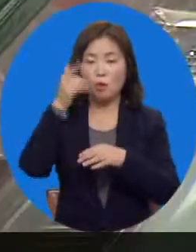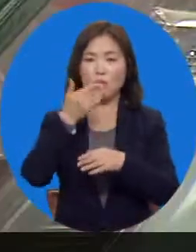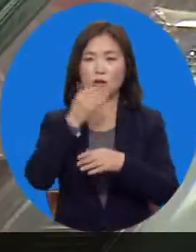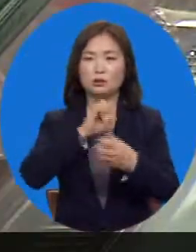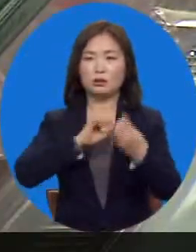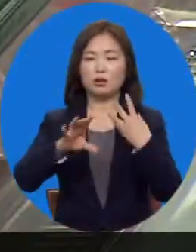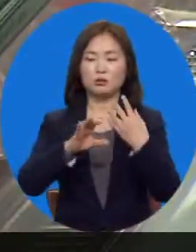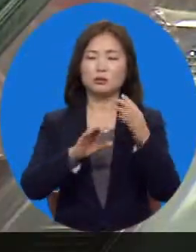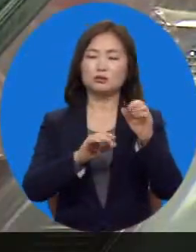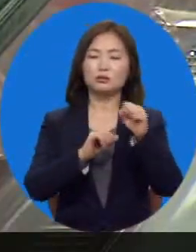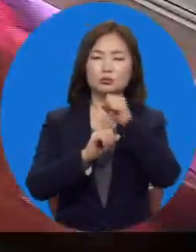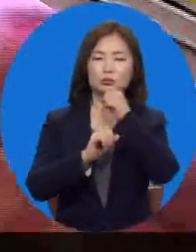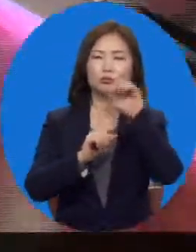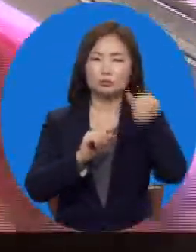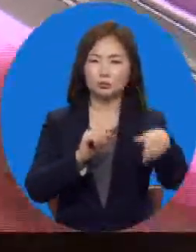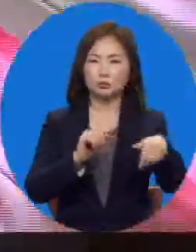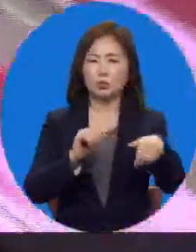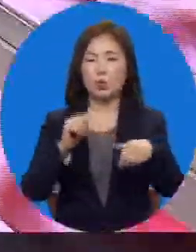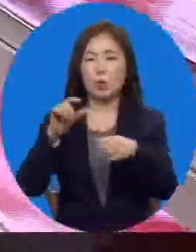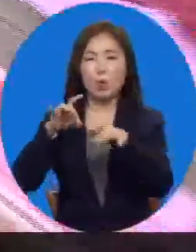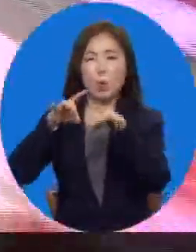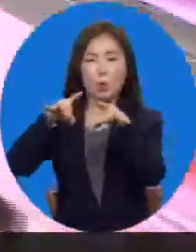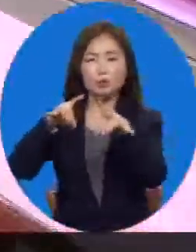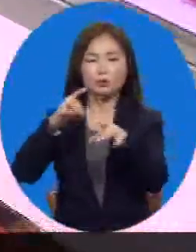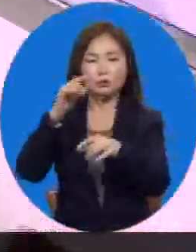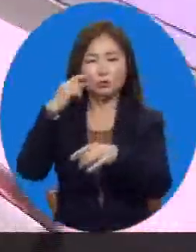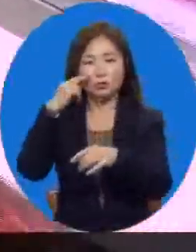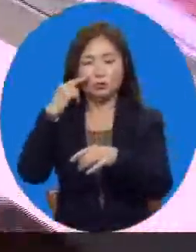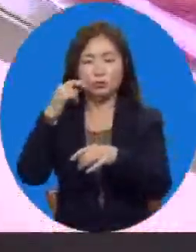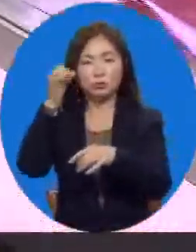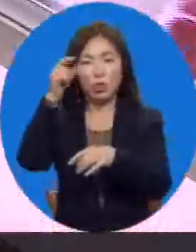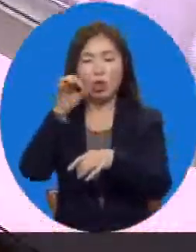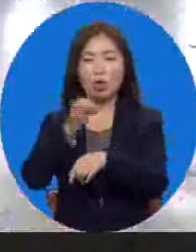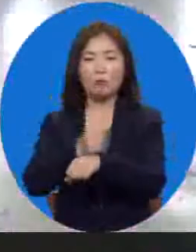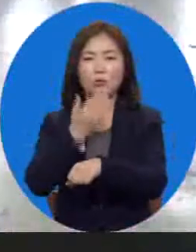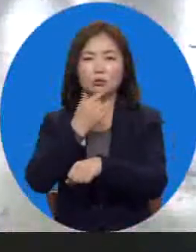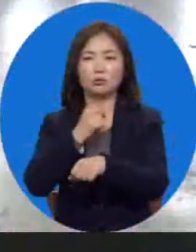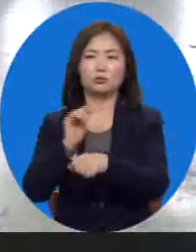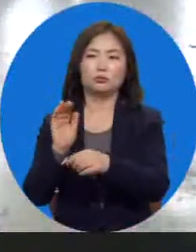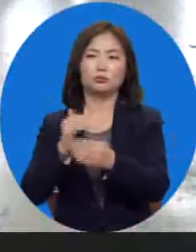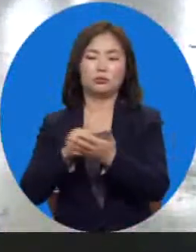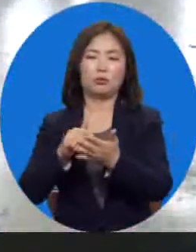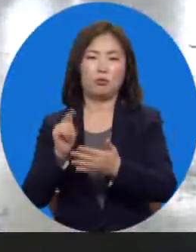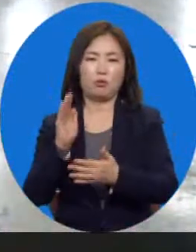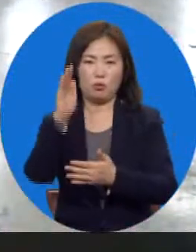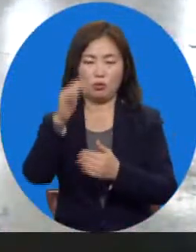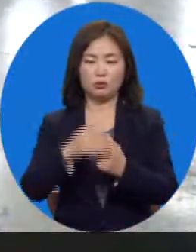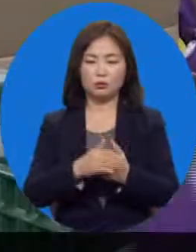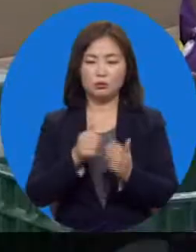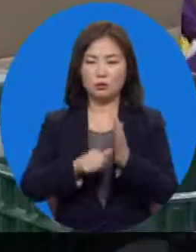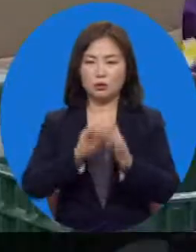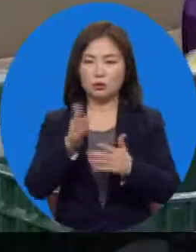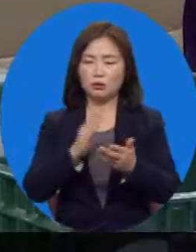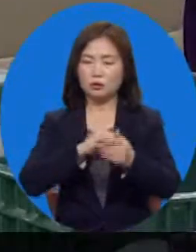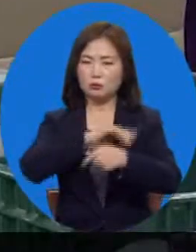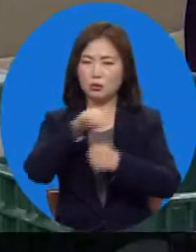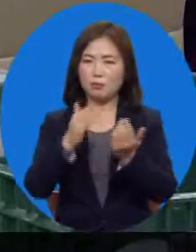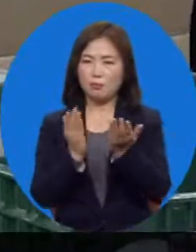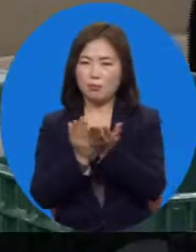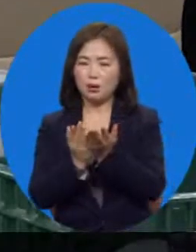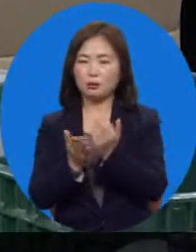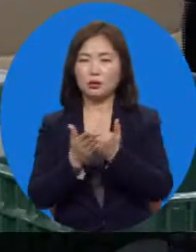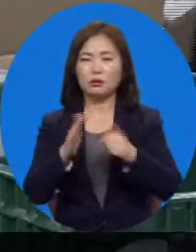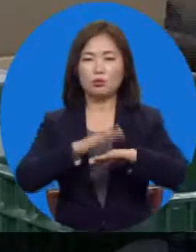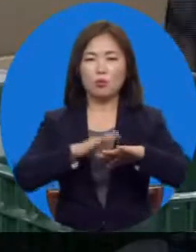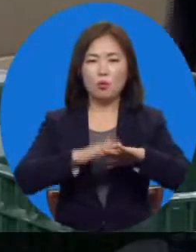먹겠다는 응답은 떨어졌지만 호주산 쇠고기는 높아졌습니다. 급변하는 소비 행태에 맞춰 우리